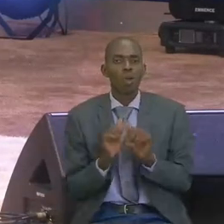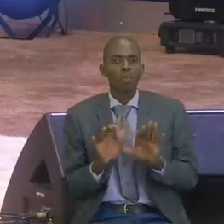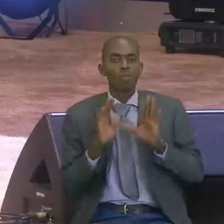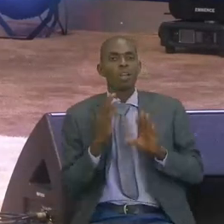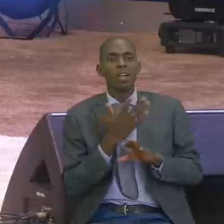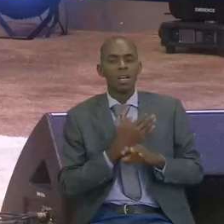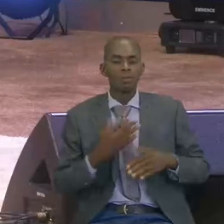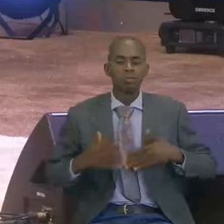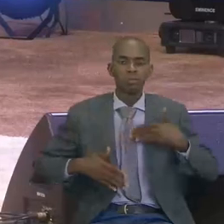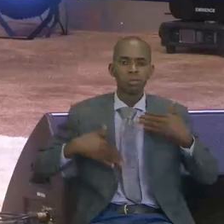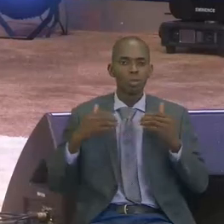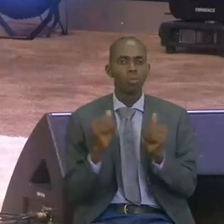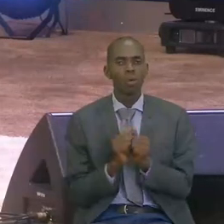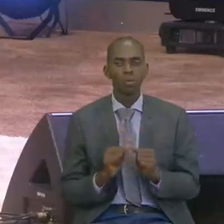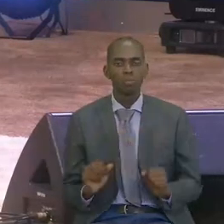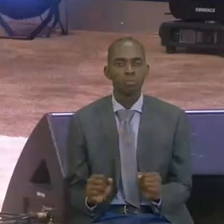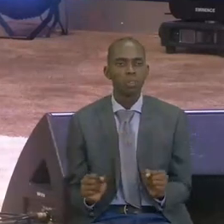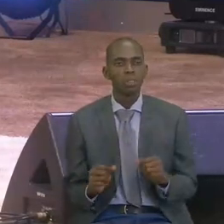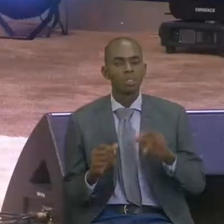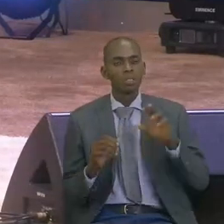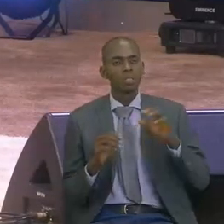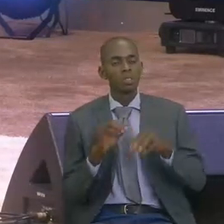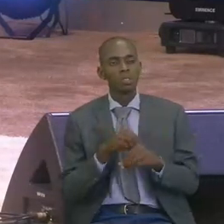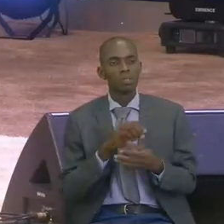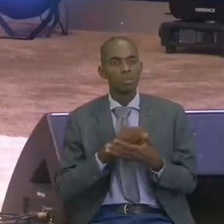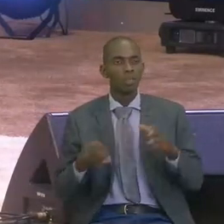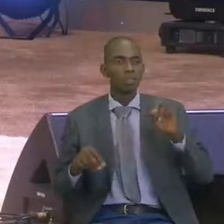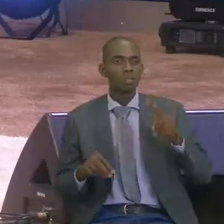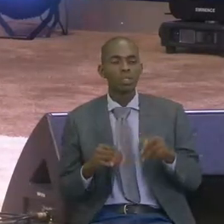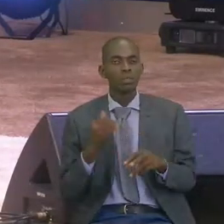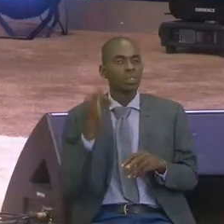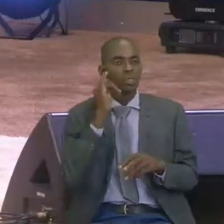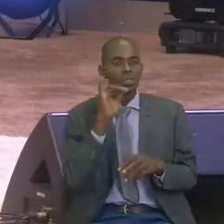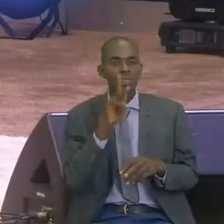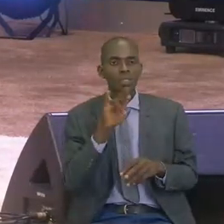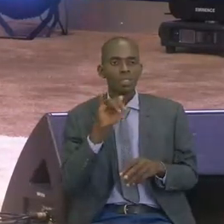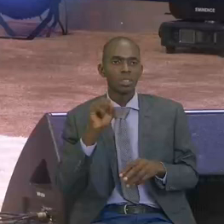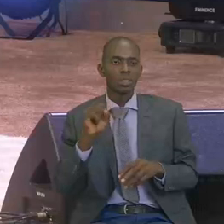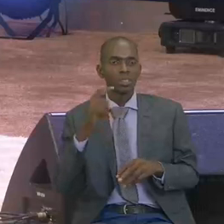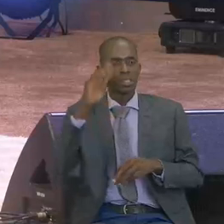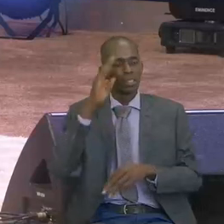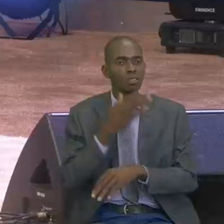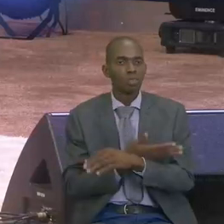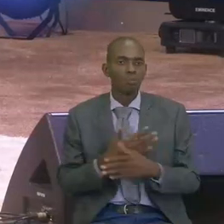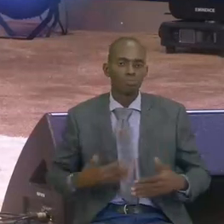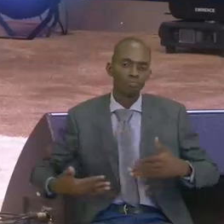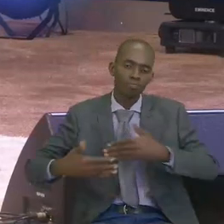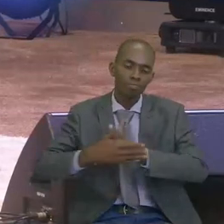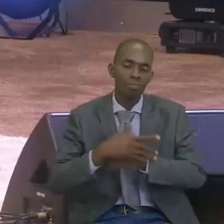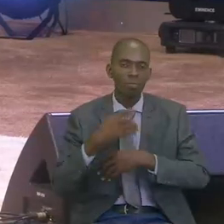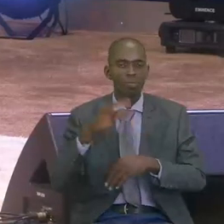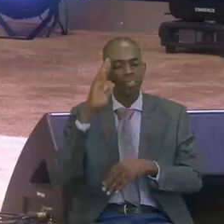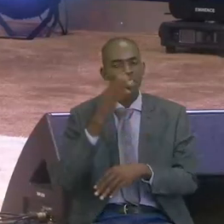crainte et réjouissez-vous avec tremblement. Verset 12. Baisez le Fils, croyez au